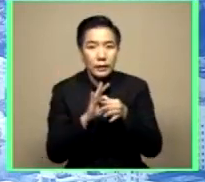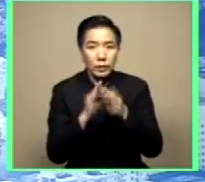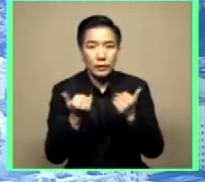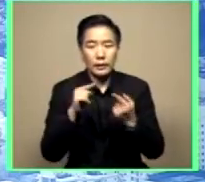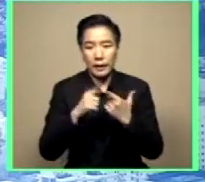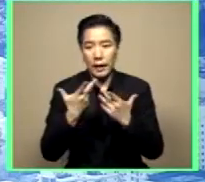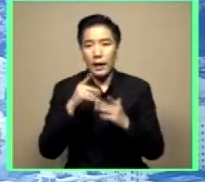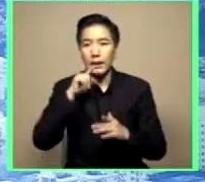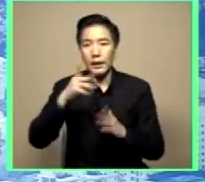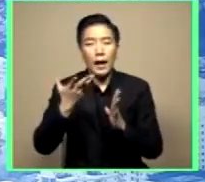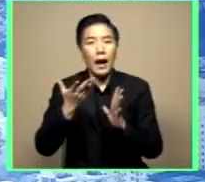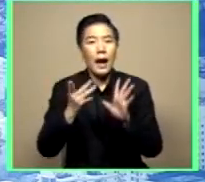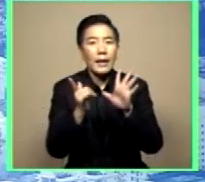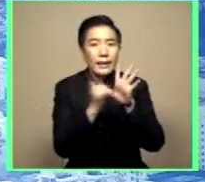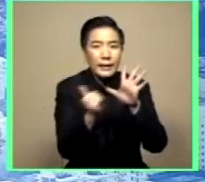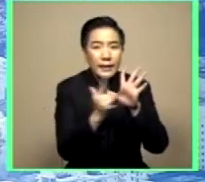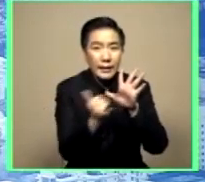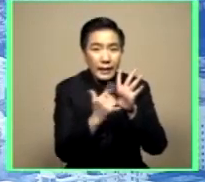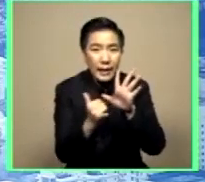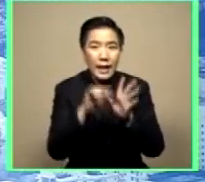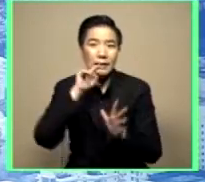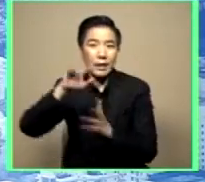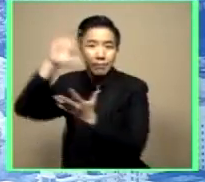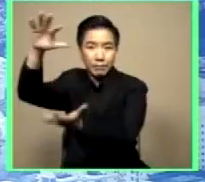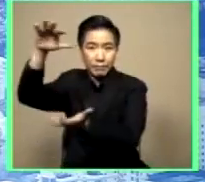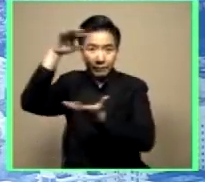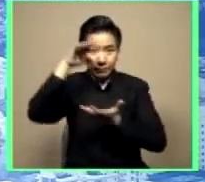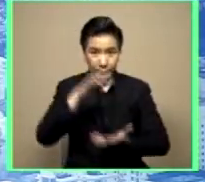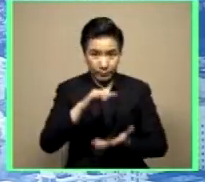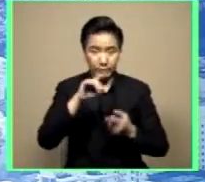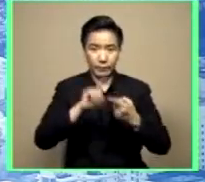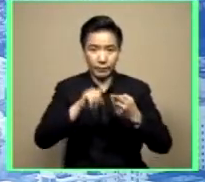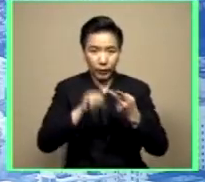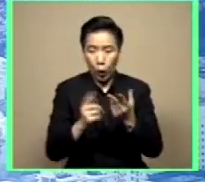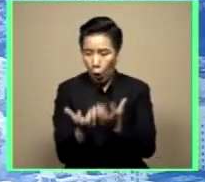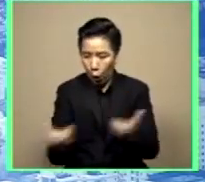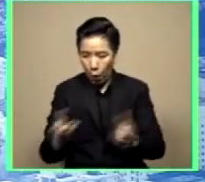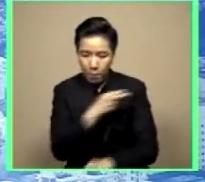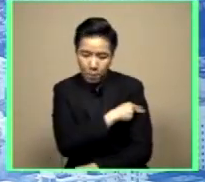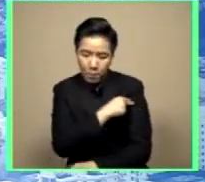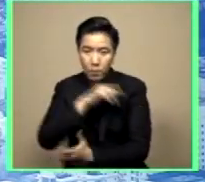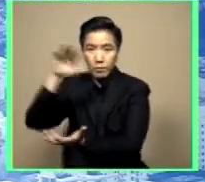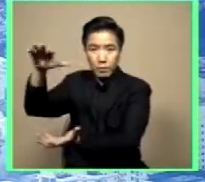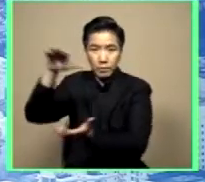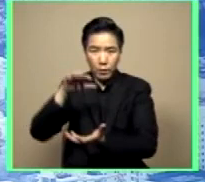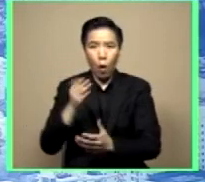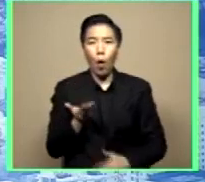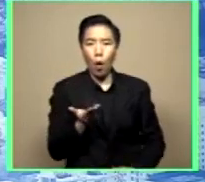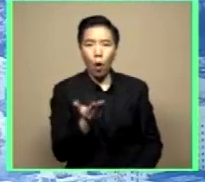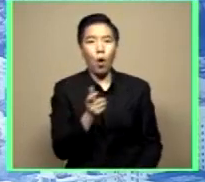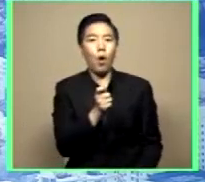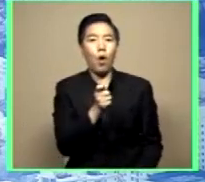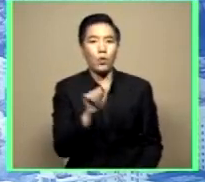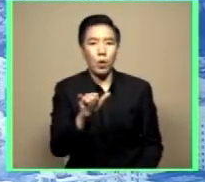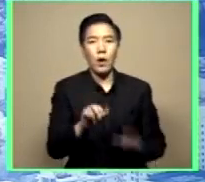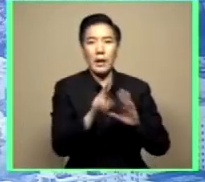ำเข้าทั้งเรื่องของยาอุปกรณ์ทางการแพทย์ก็ขอให้อย.ยกเว้นระเบียบตรงนี้ได้ด